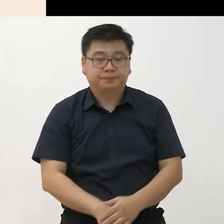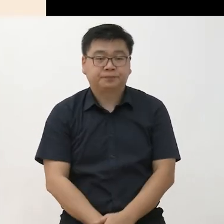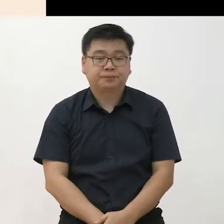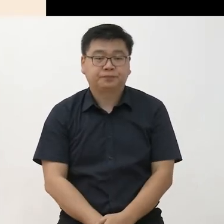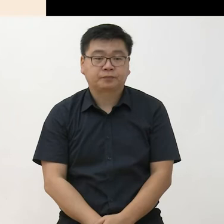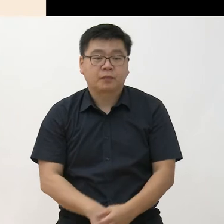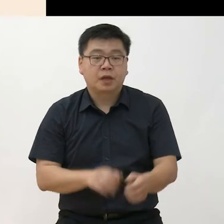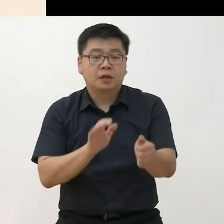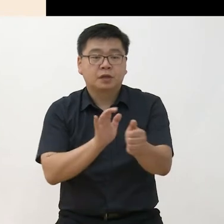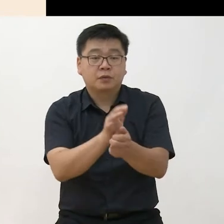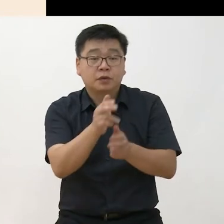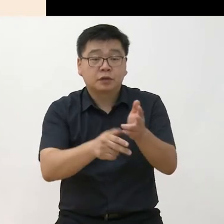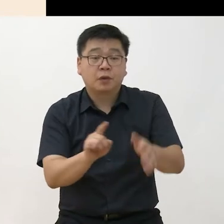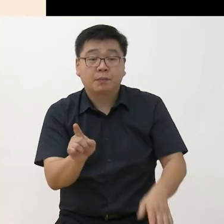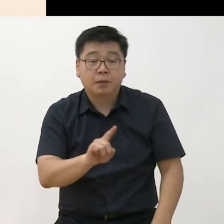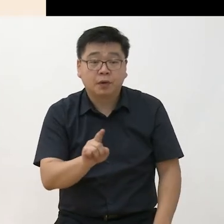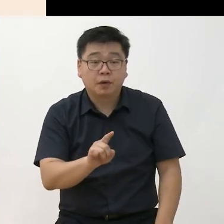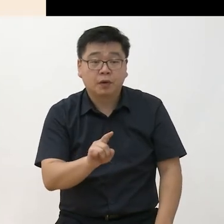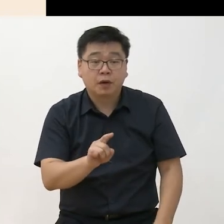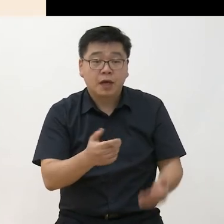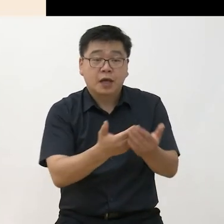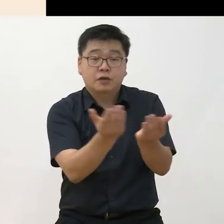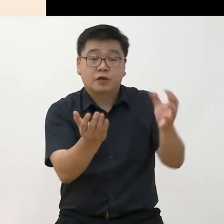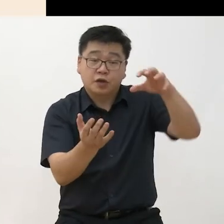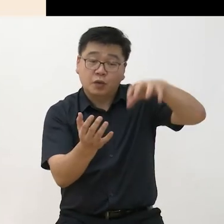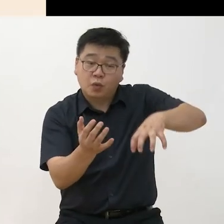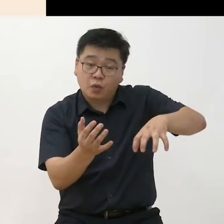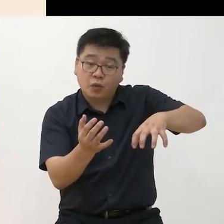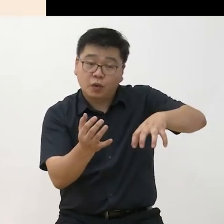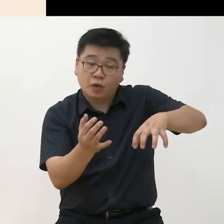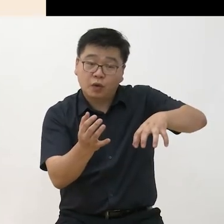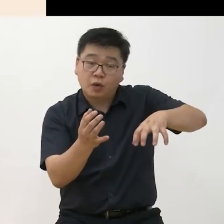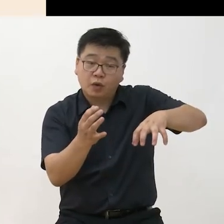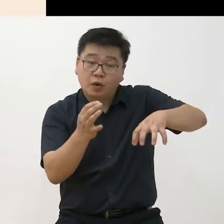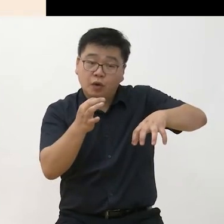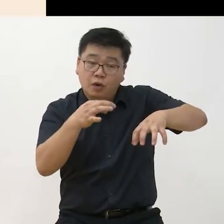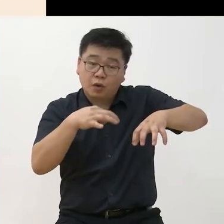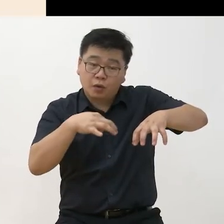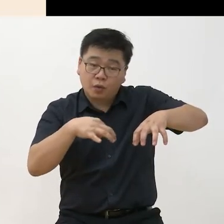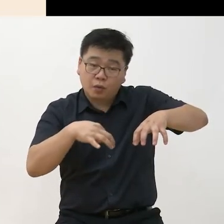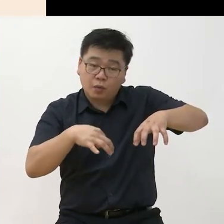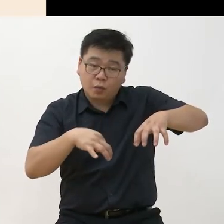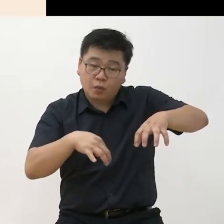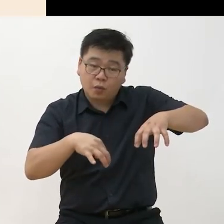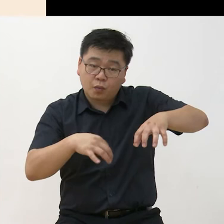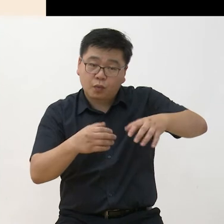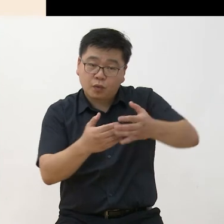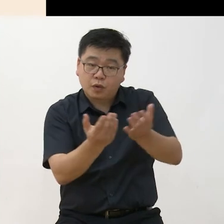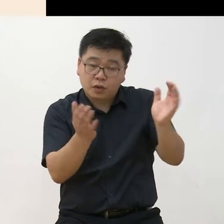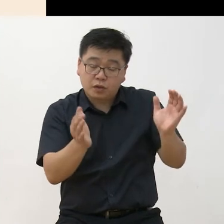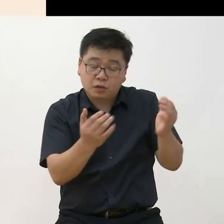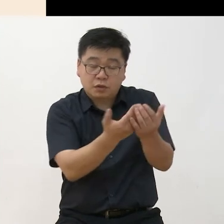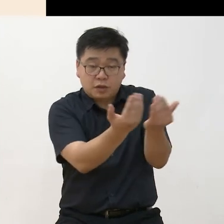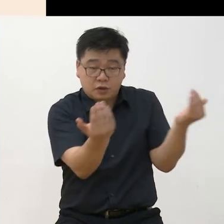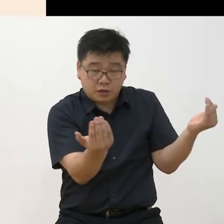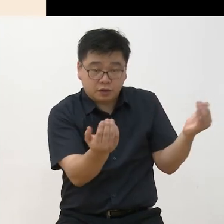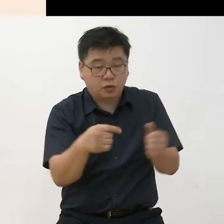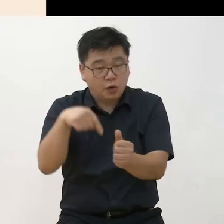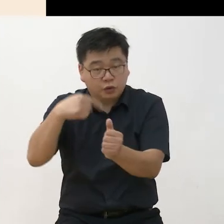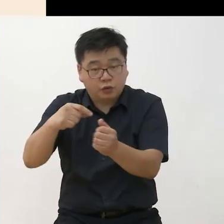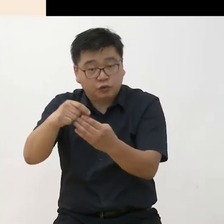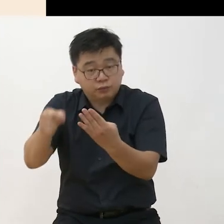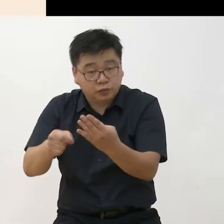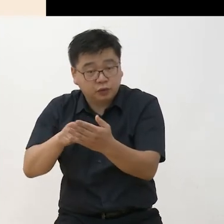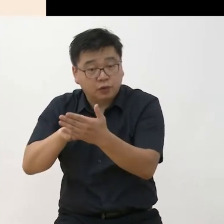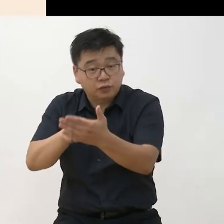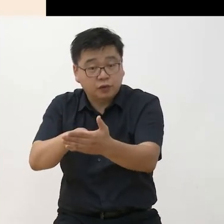네, 지원 대상 사업은 그 전시 공간에서 하는 그 전시라든가 이제 교육